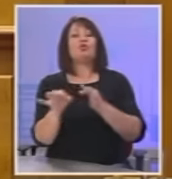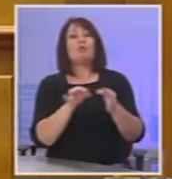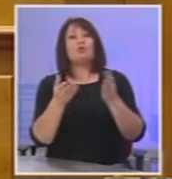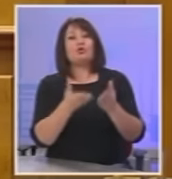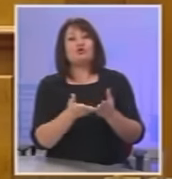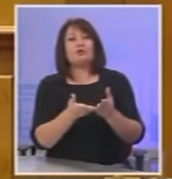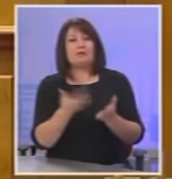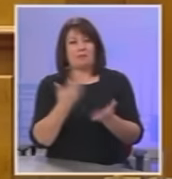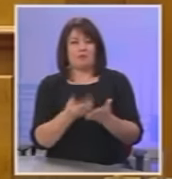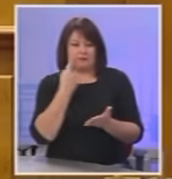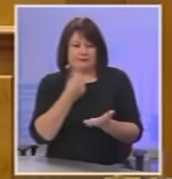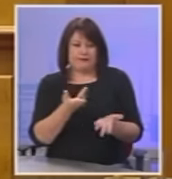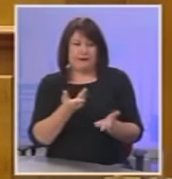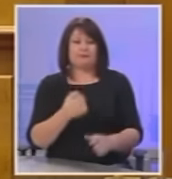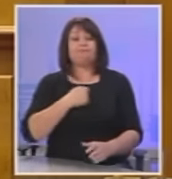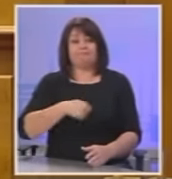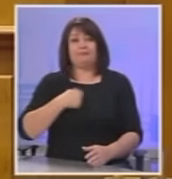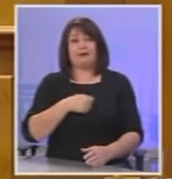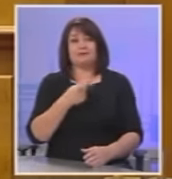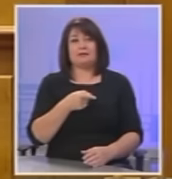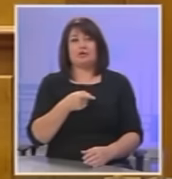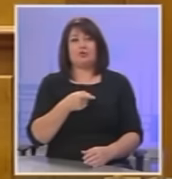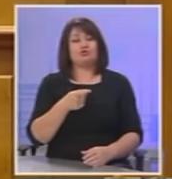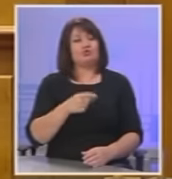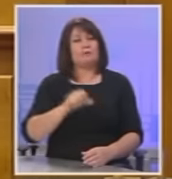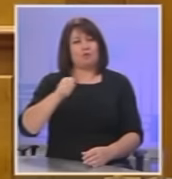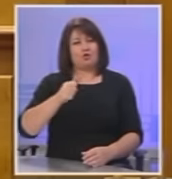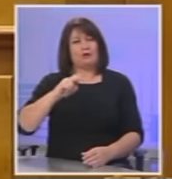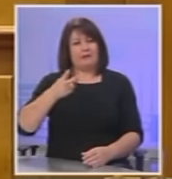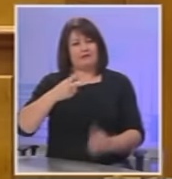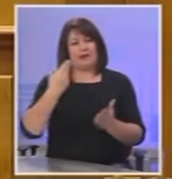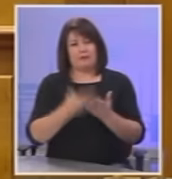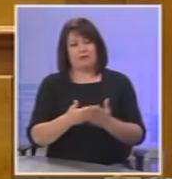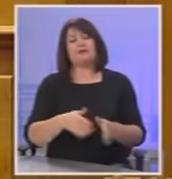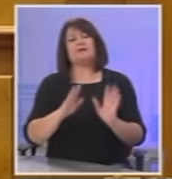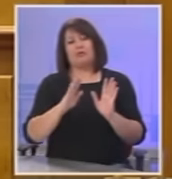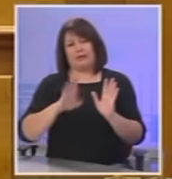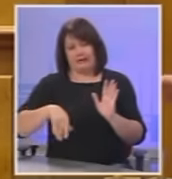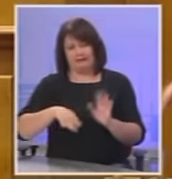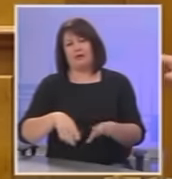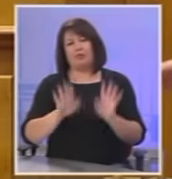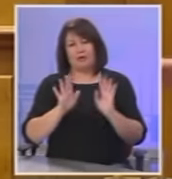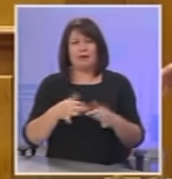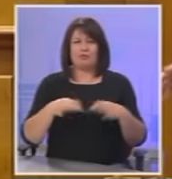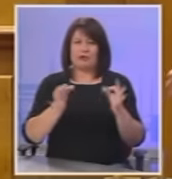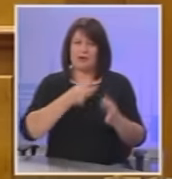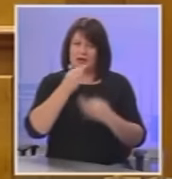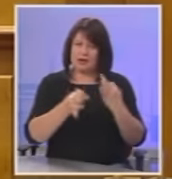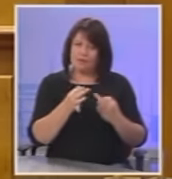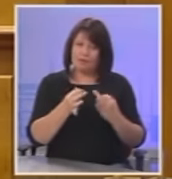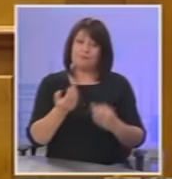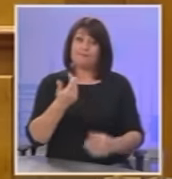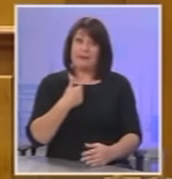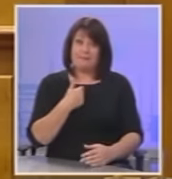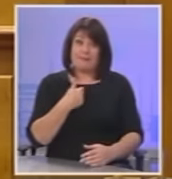είναι άλλη μια απόδειξη. Δυστυχώς όμως δεν είναι ούτε η πρώτη ούτε η τελευταία. Και από την αρχή να σας πω ότι